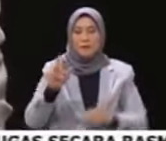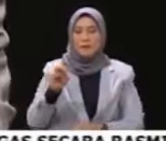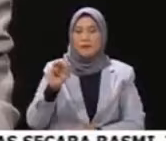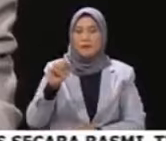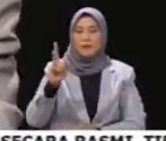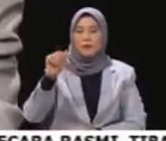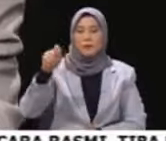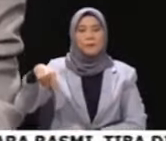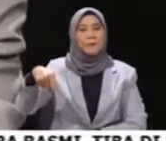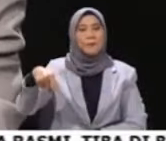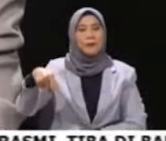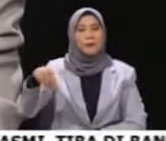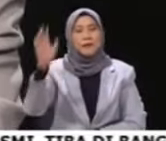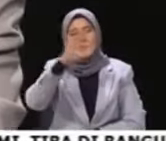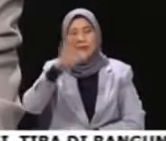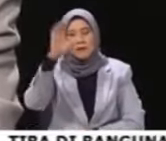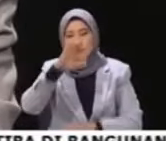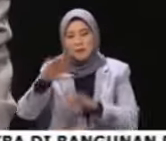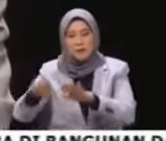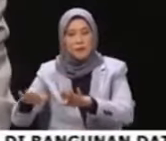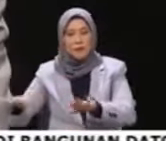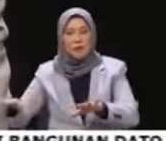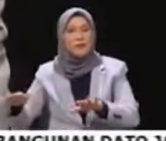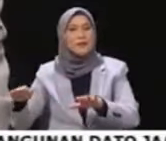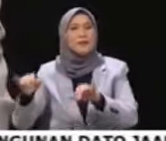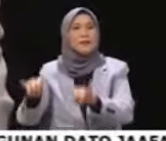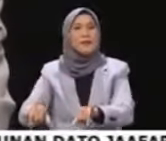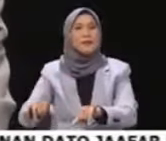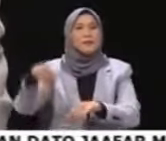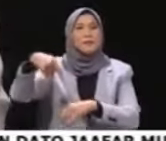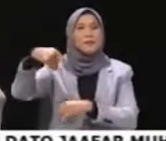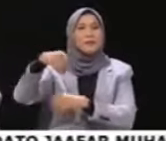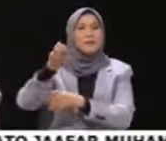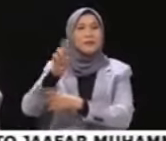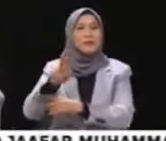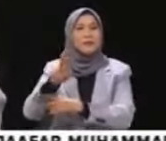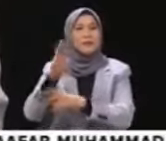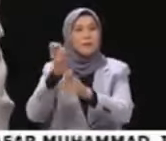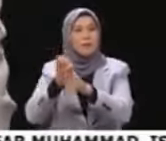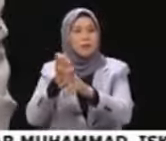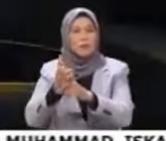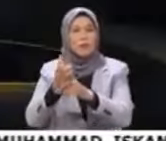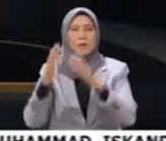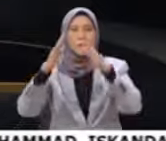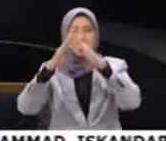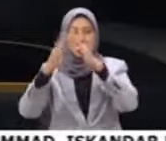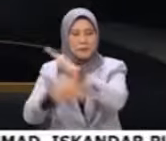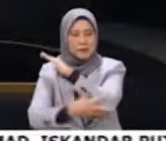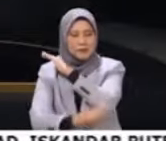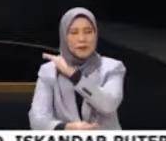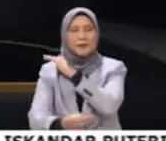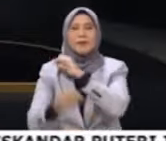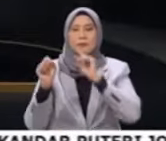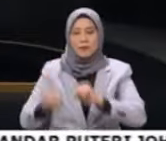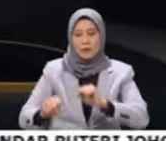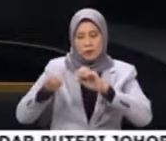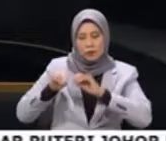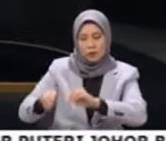sebagainya, kita cari budak-budak yang duduk PPR yang susah, nasnah. Untuk kita duduk situ, kita develop